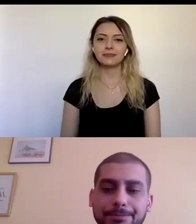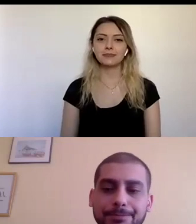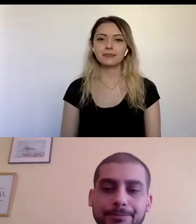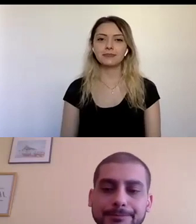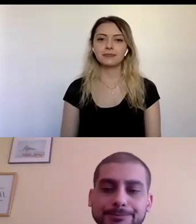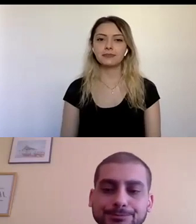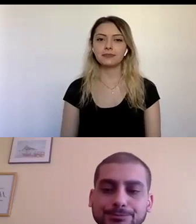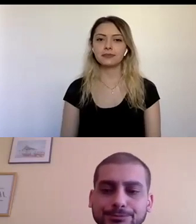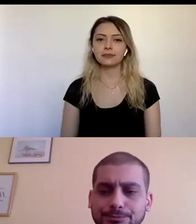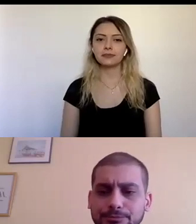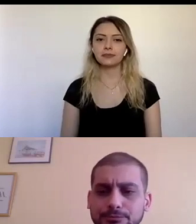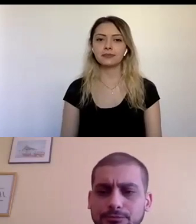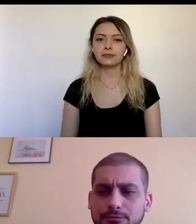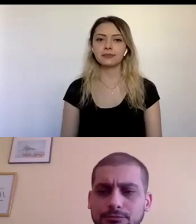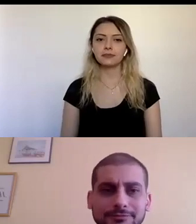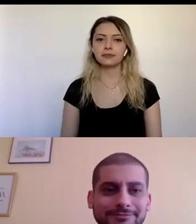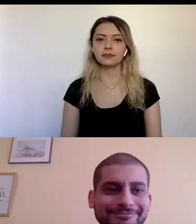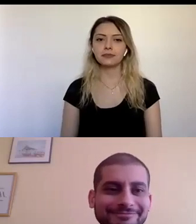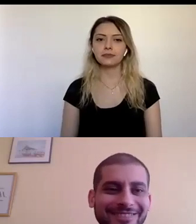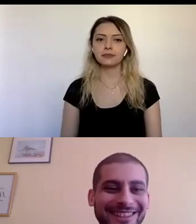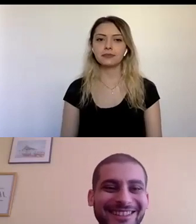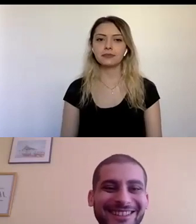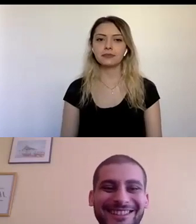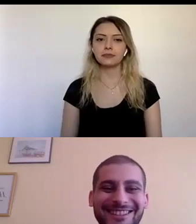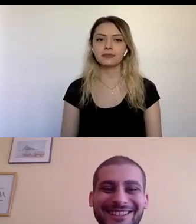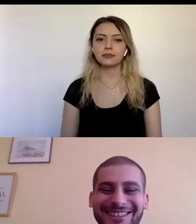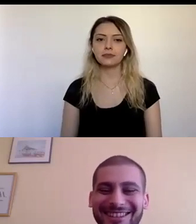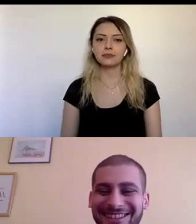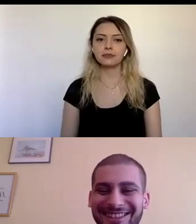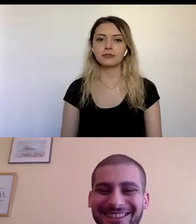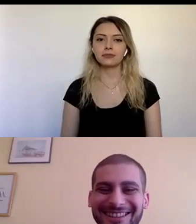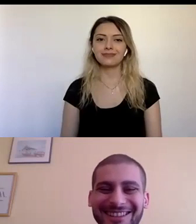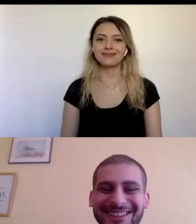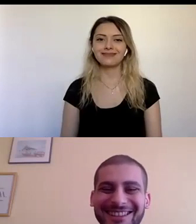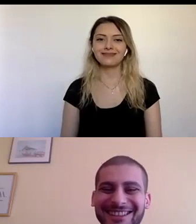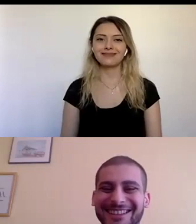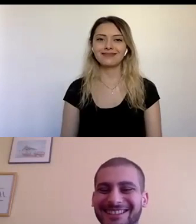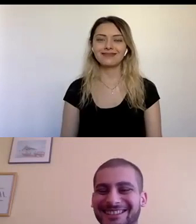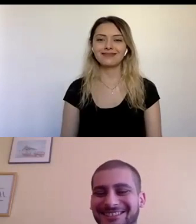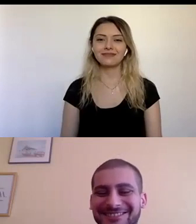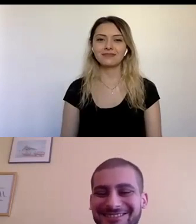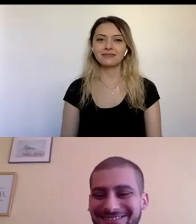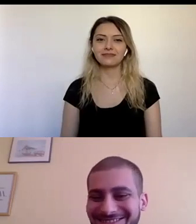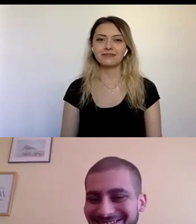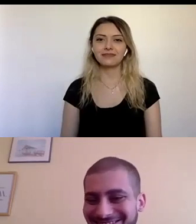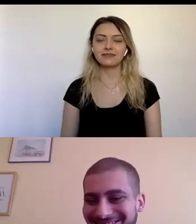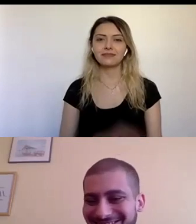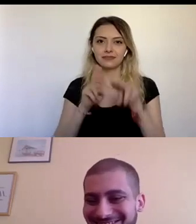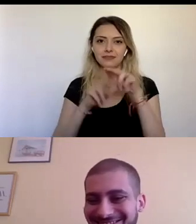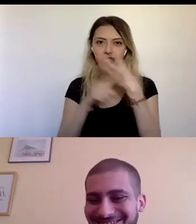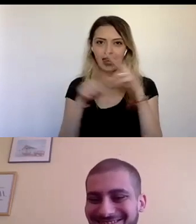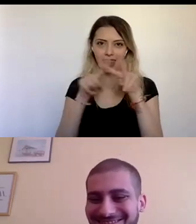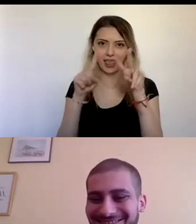Teşekkürler. İsmini paylaşmak istemeyen bir katılımcımız demeyeceğim. Kenan'ın bir sorusu var. Şöyle,